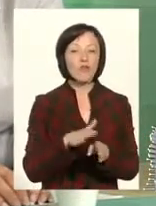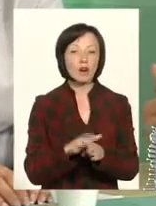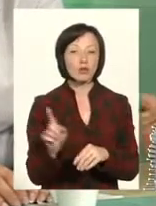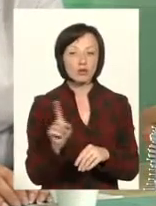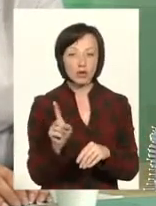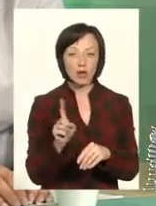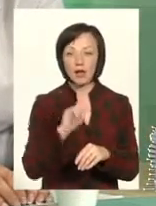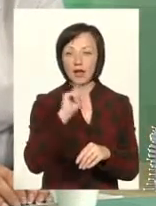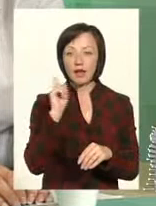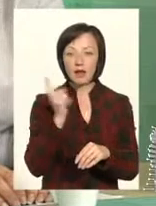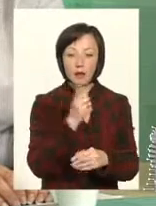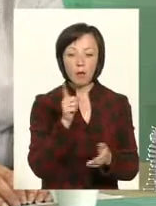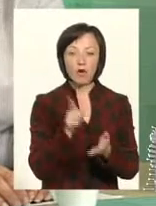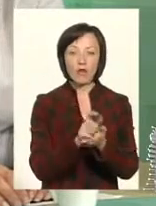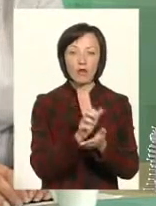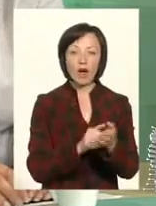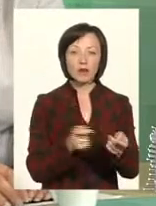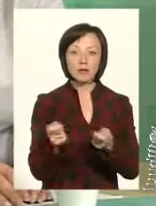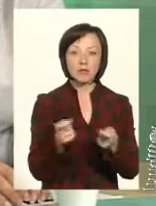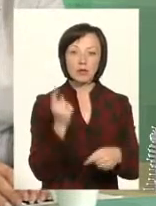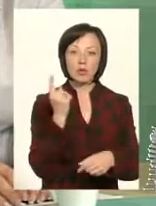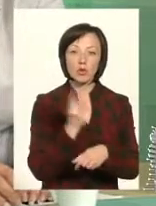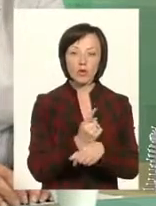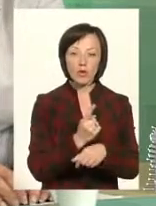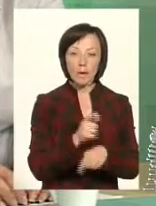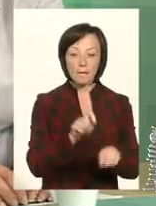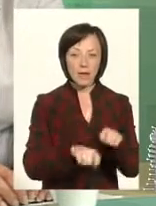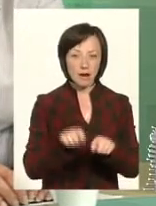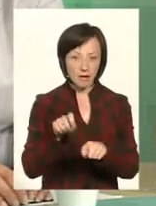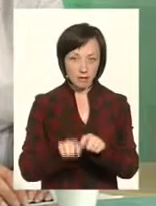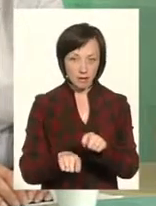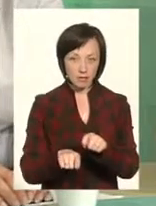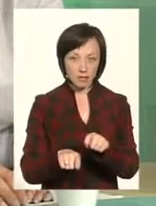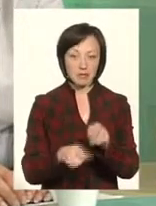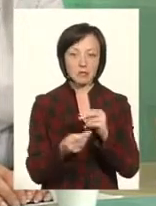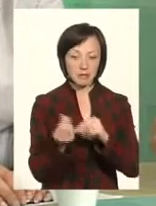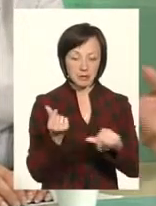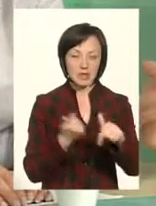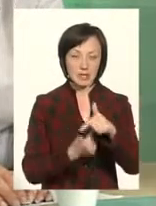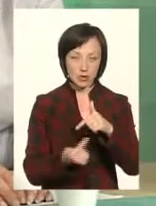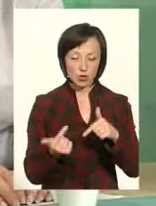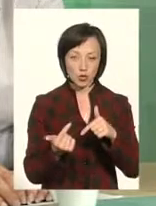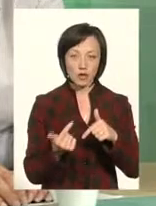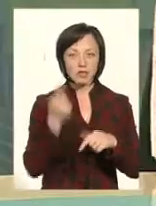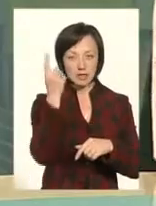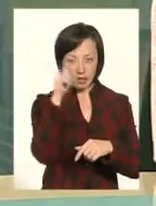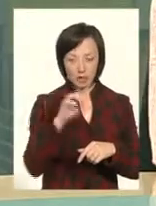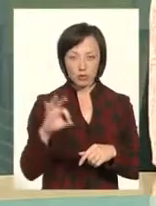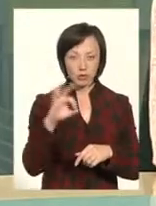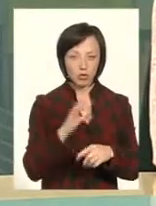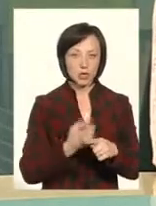відбувається. Рік, як податкові адміністрації заборонили здійснювати перевірки суб'єктів підприємницької діяльності. Ви ж знаєте про це, угу.